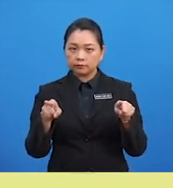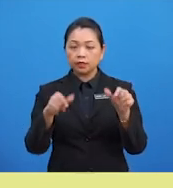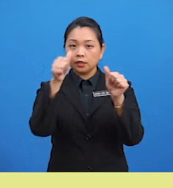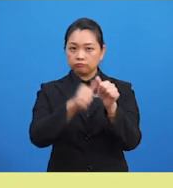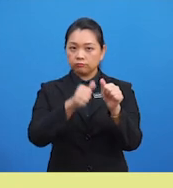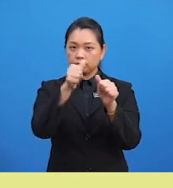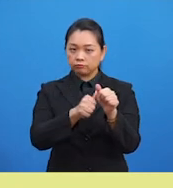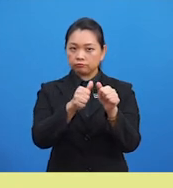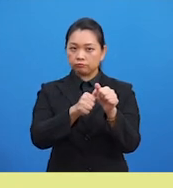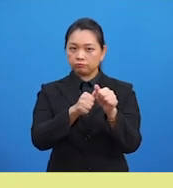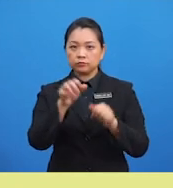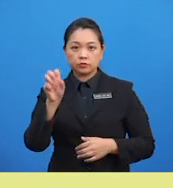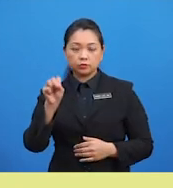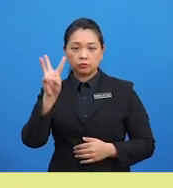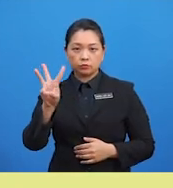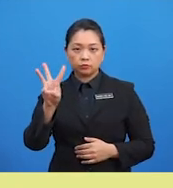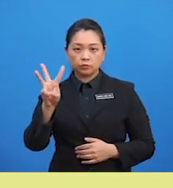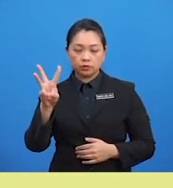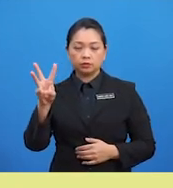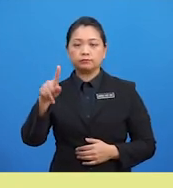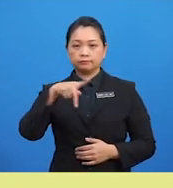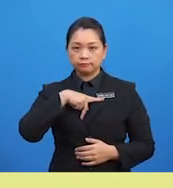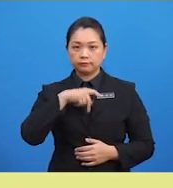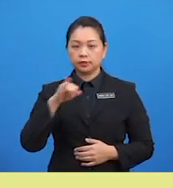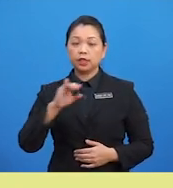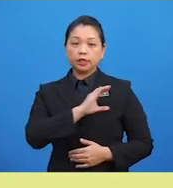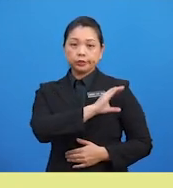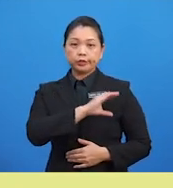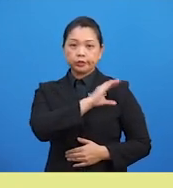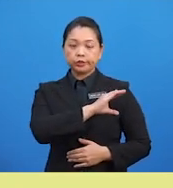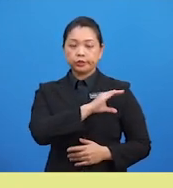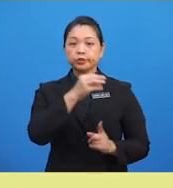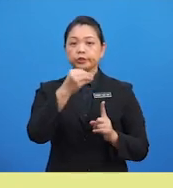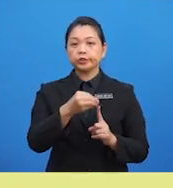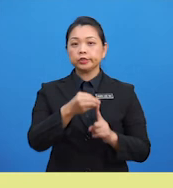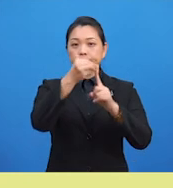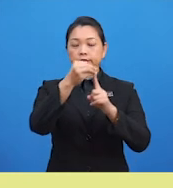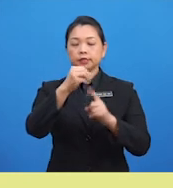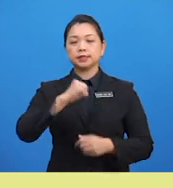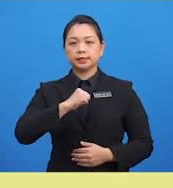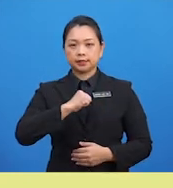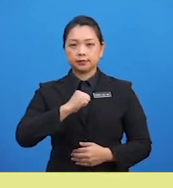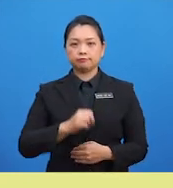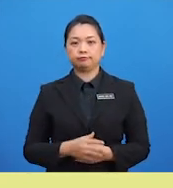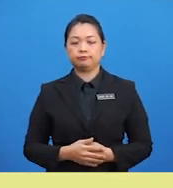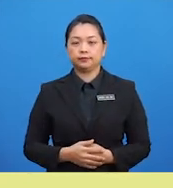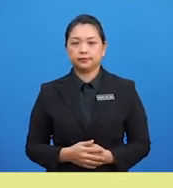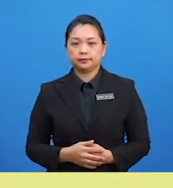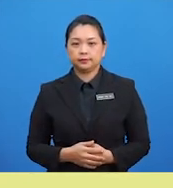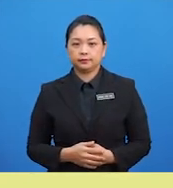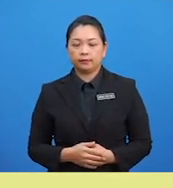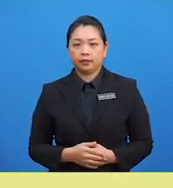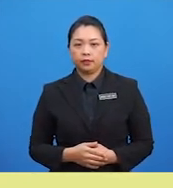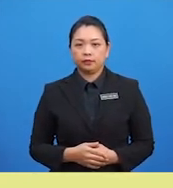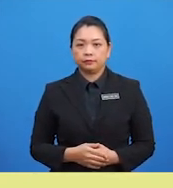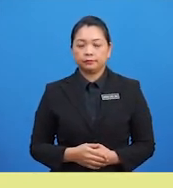setiap satu perisian mempunyai ciri-ciri istimewa yang tersendiri.